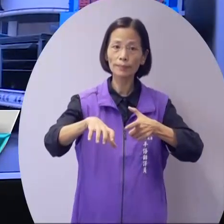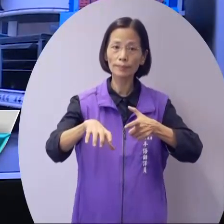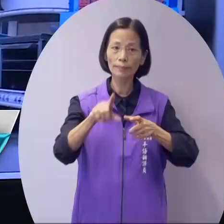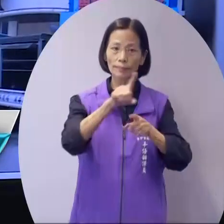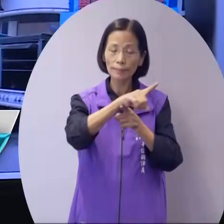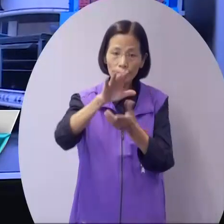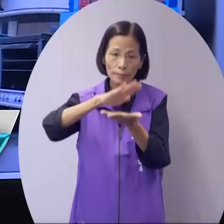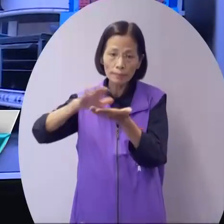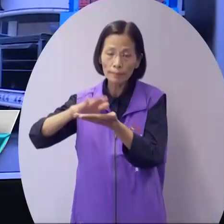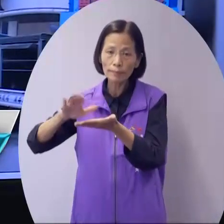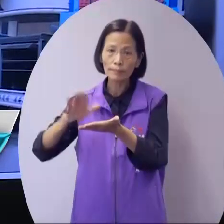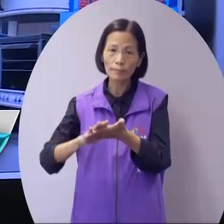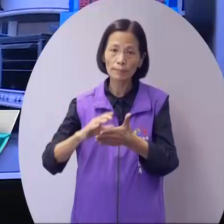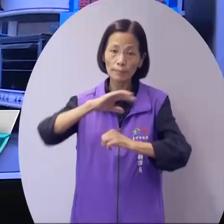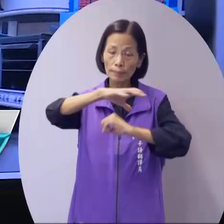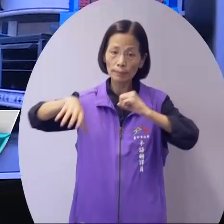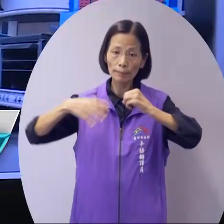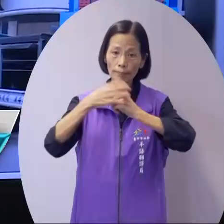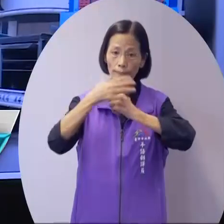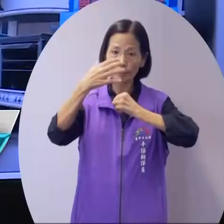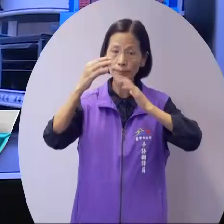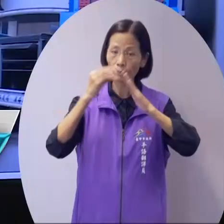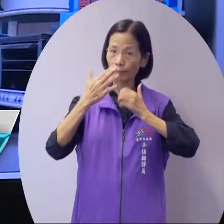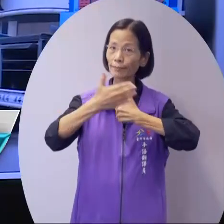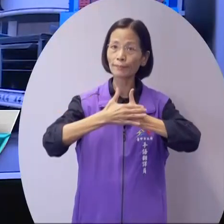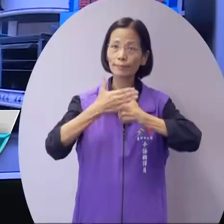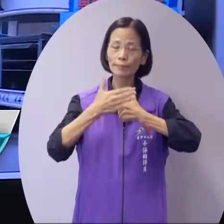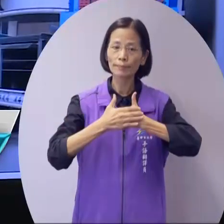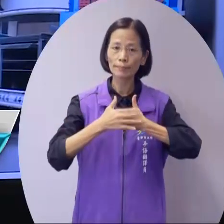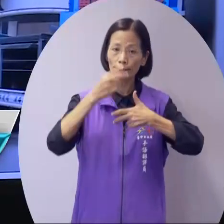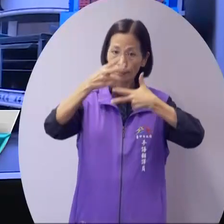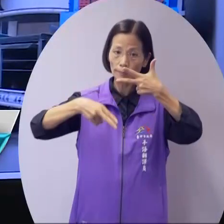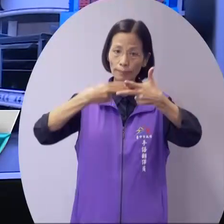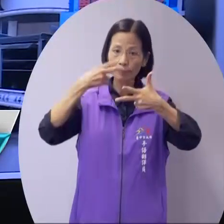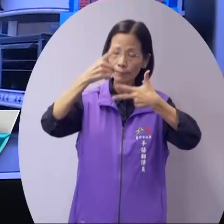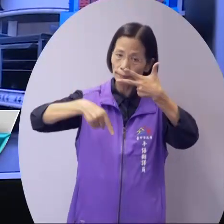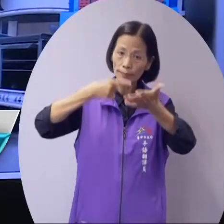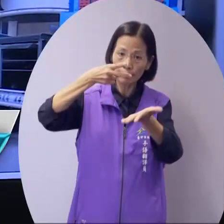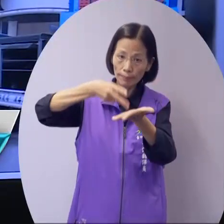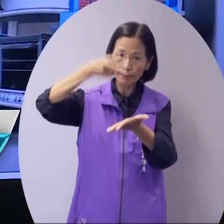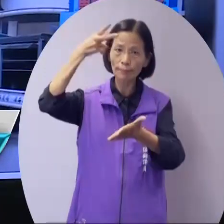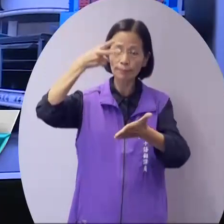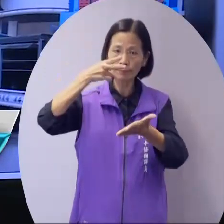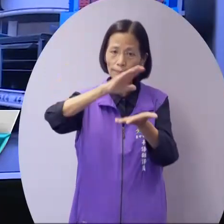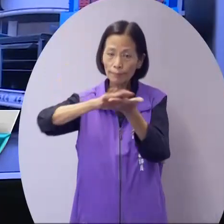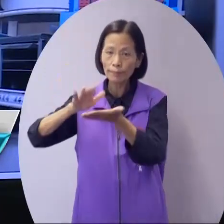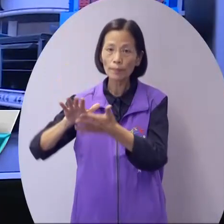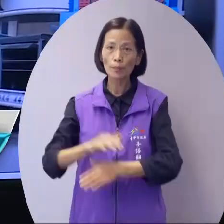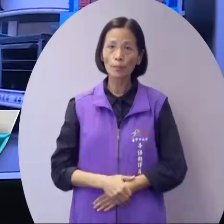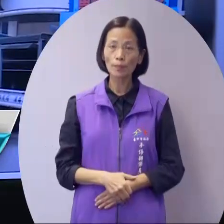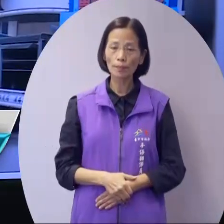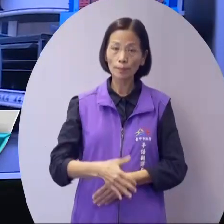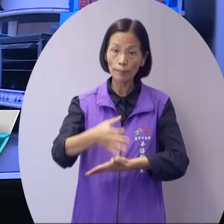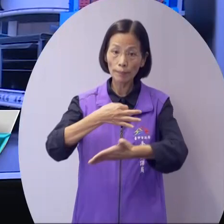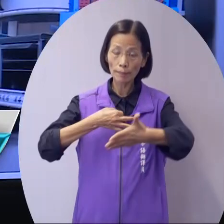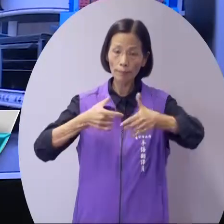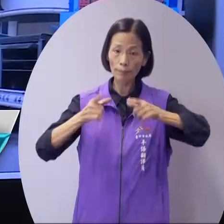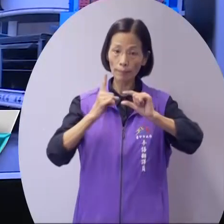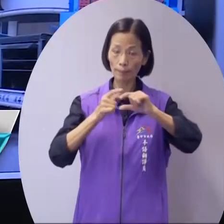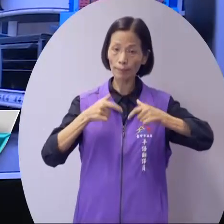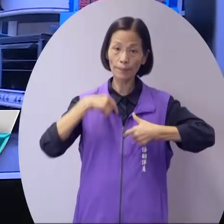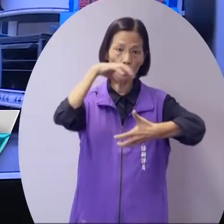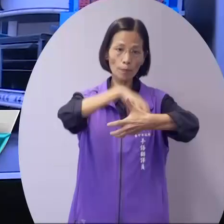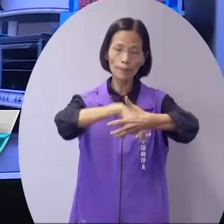毒定期消毒，由环保局协助做两次定期消毒。另外，直销中心内部由渔